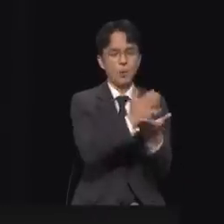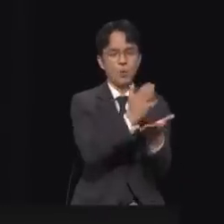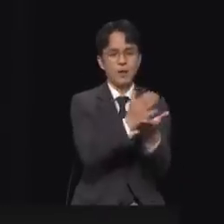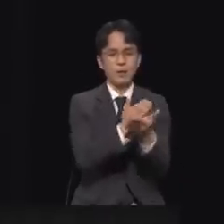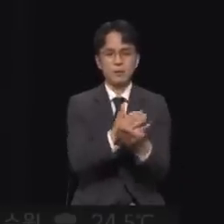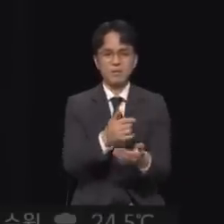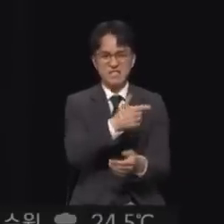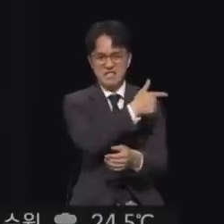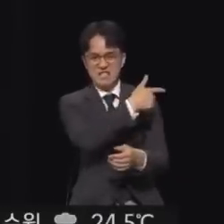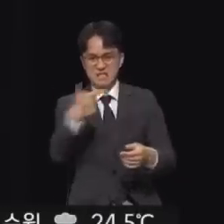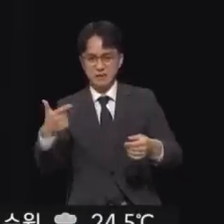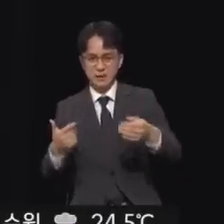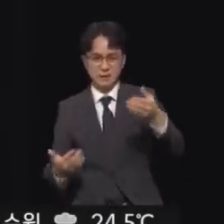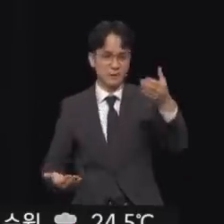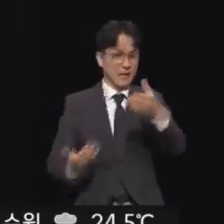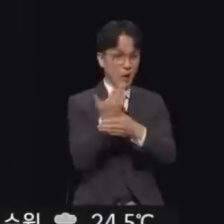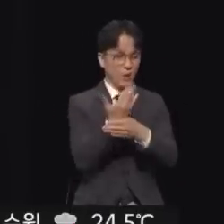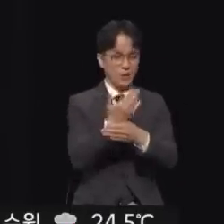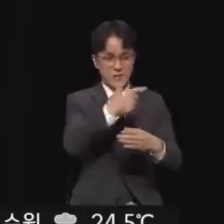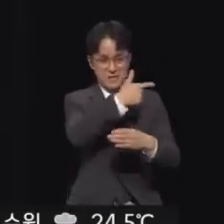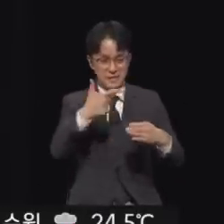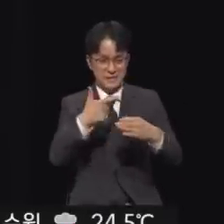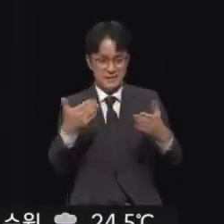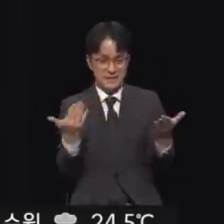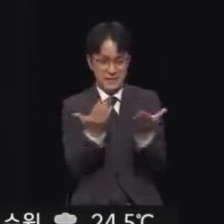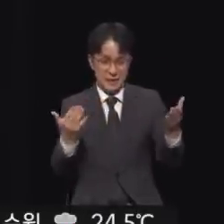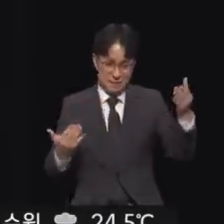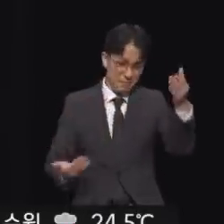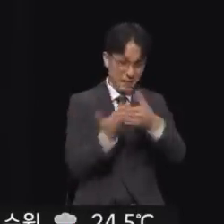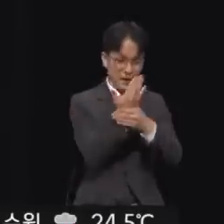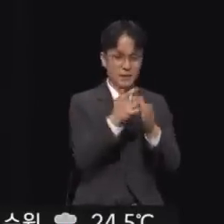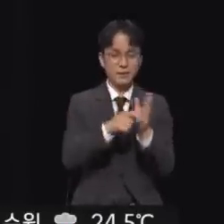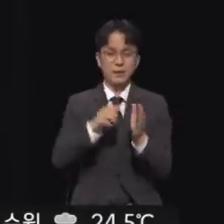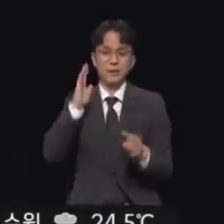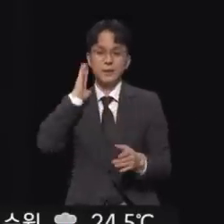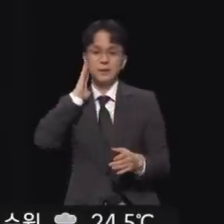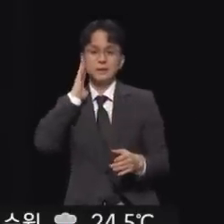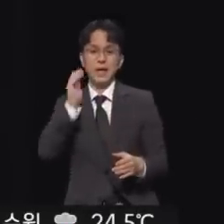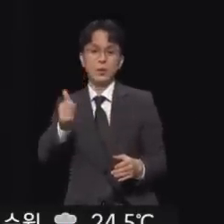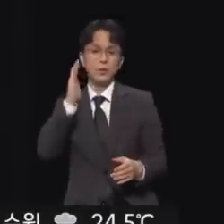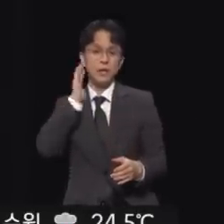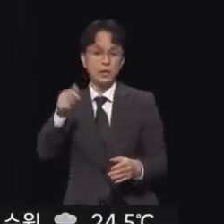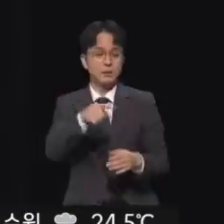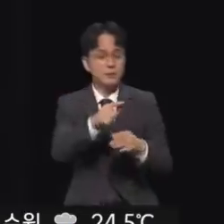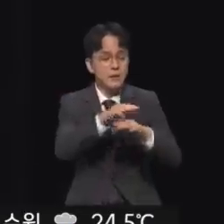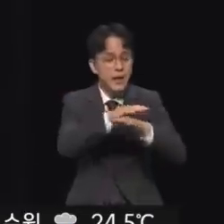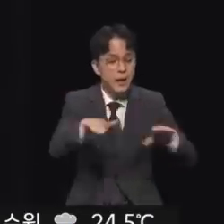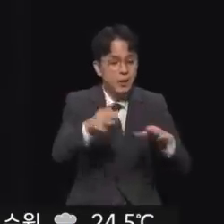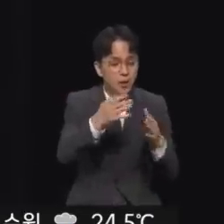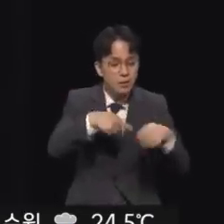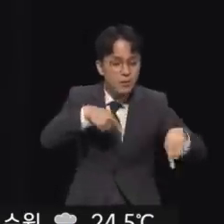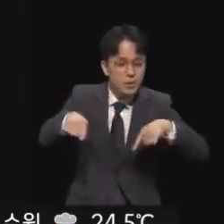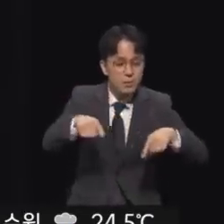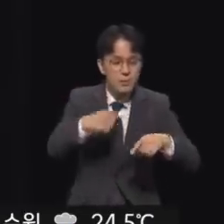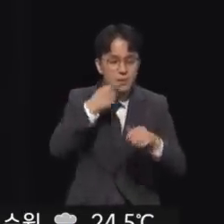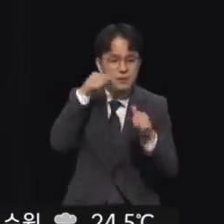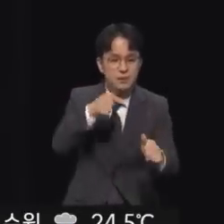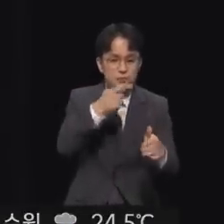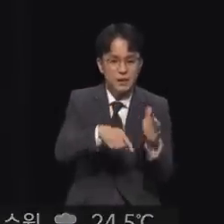뭔가 결단을 내려서 온다면 대통령이 판단할 자료 시청각 자료가 필요하잖아요 번째 뜬 으